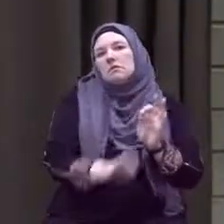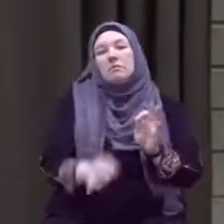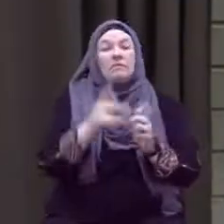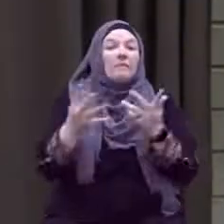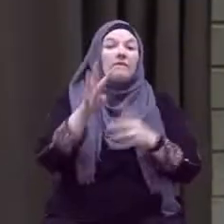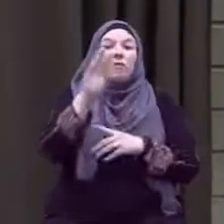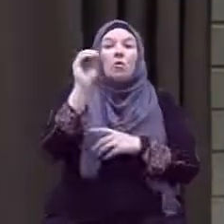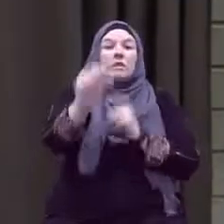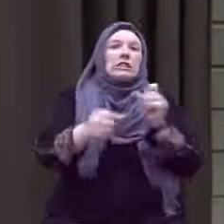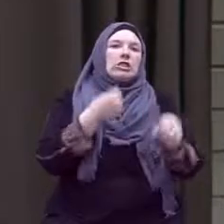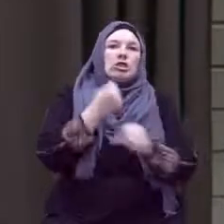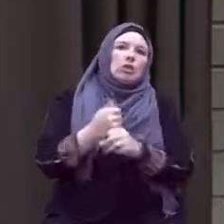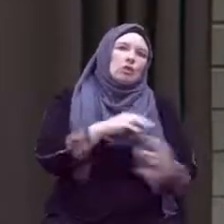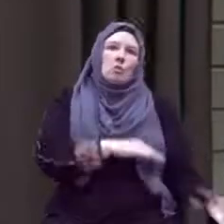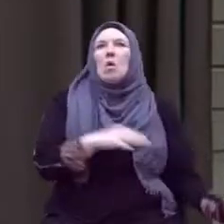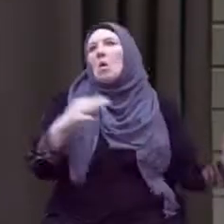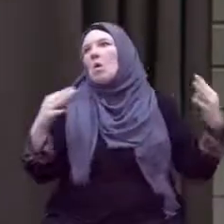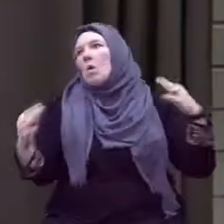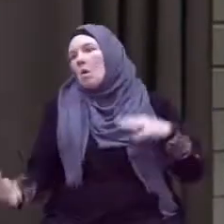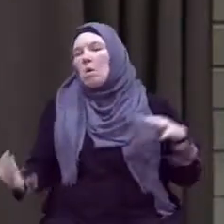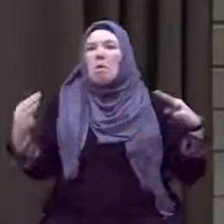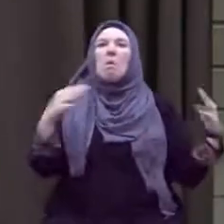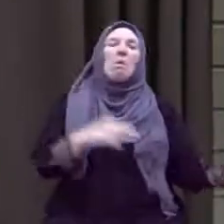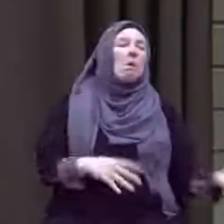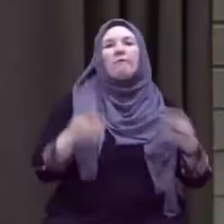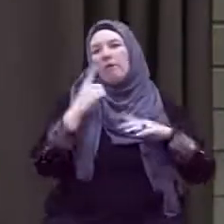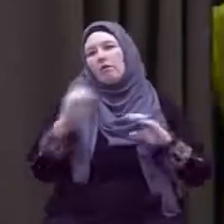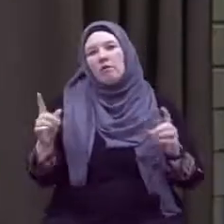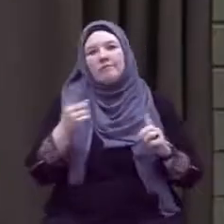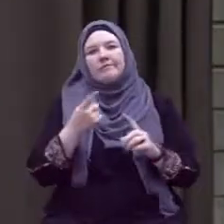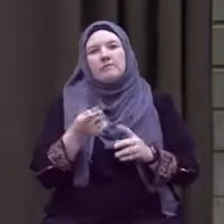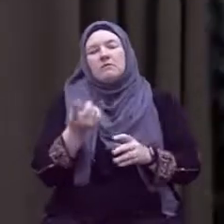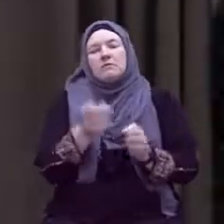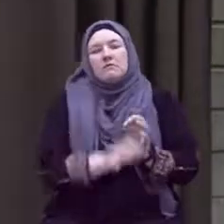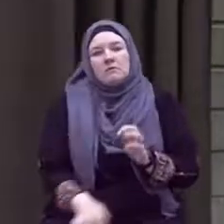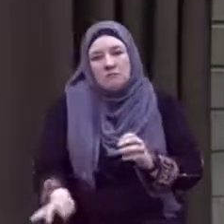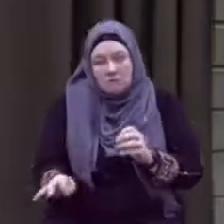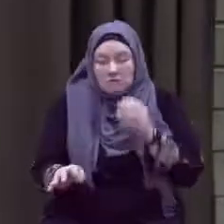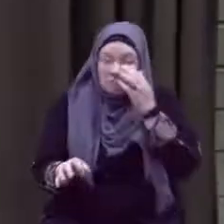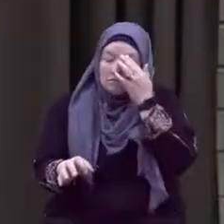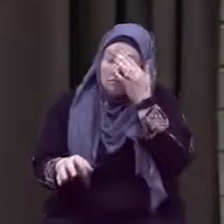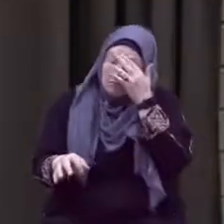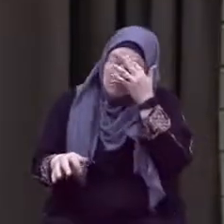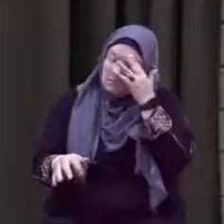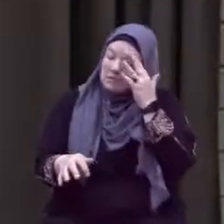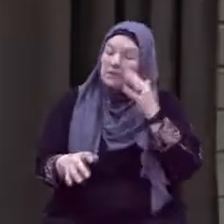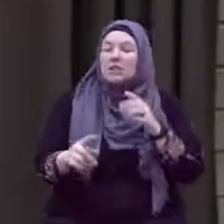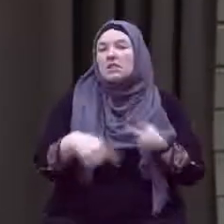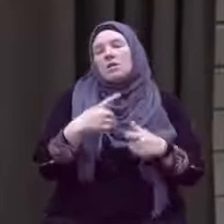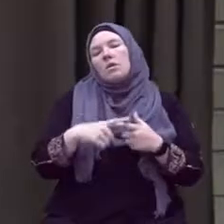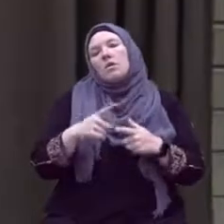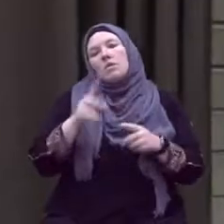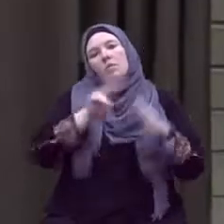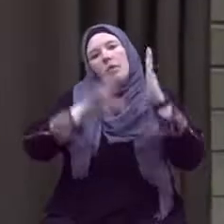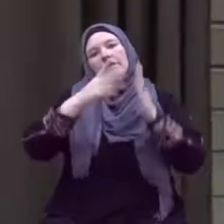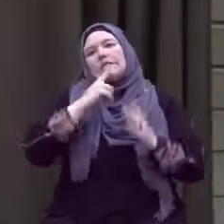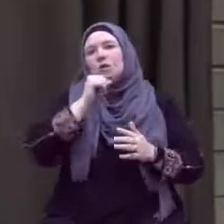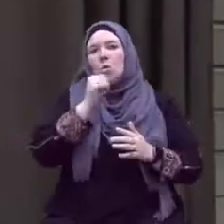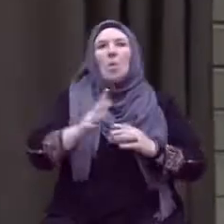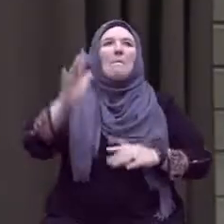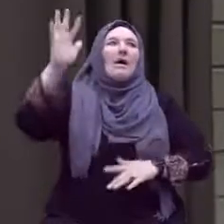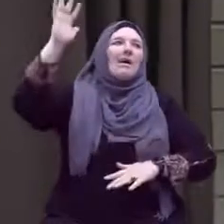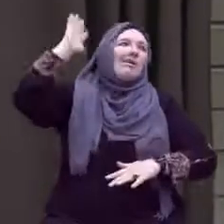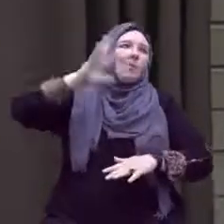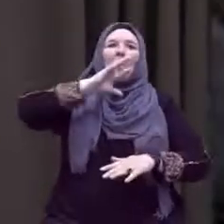end. So the Prophet ﷺ is saying, don't go back to those days. Allah